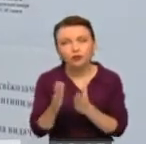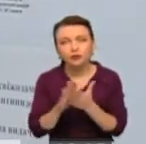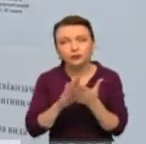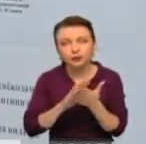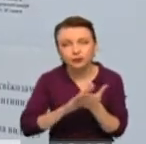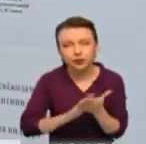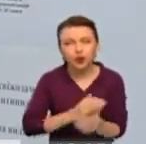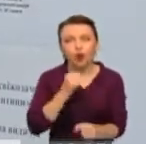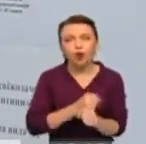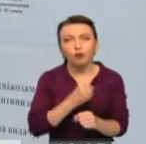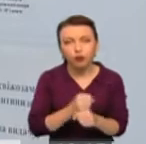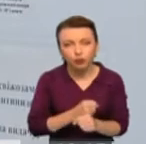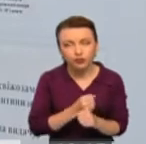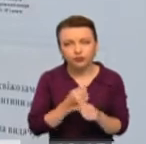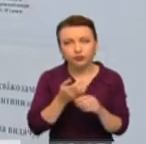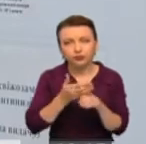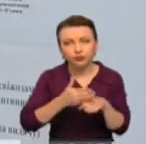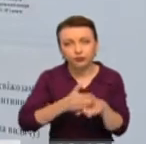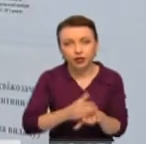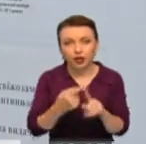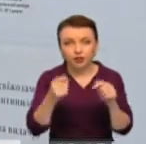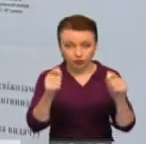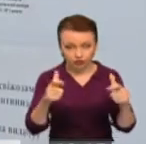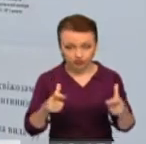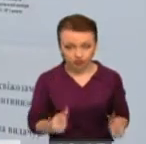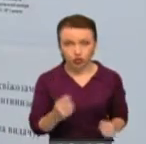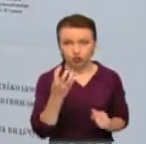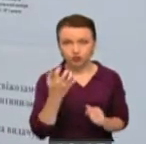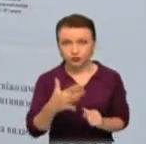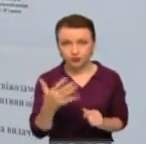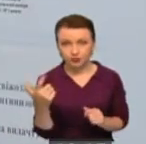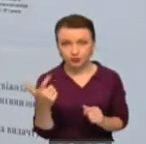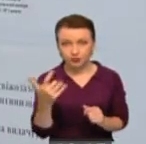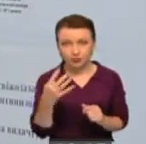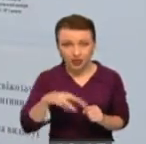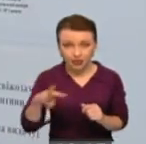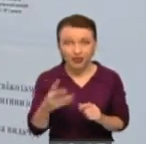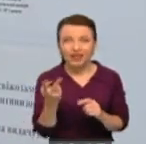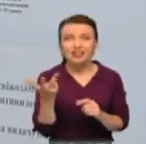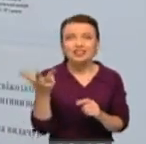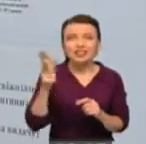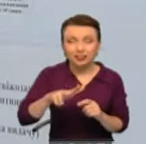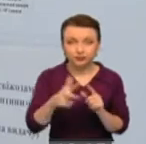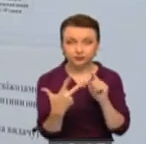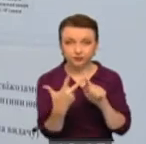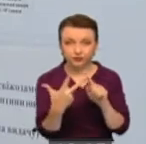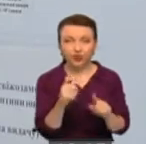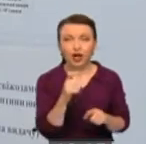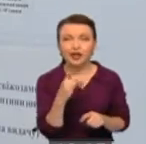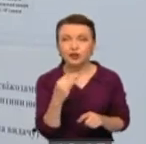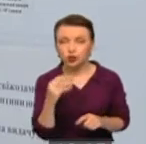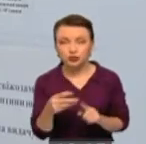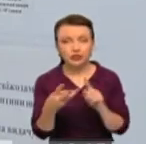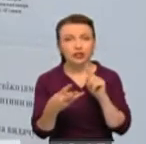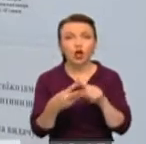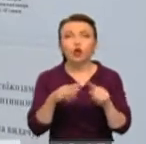та обробки. Із цього мішечка 450 мл ми отримуємо три різних компонента крові. Ми отримуємо еритроцити, тромбоцити